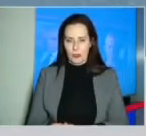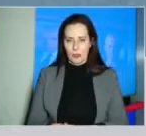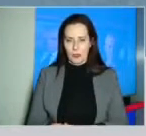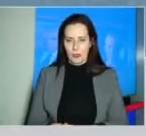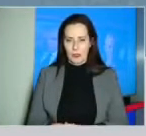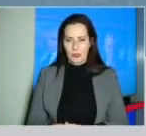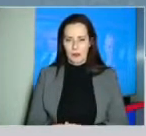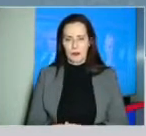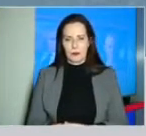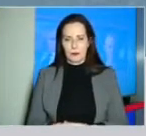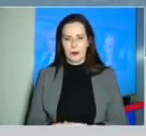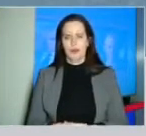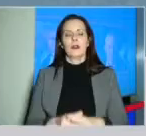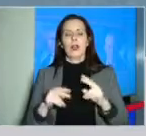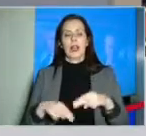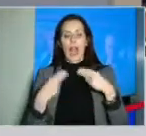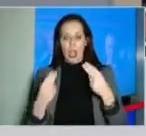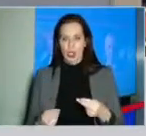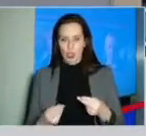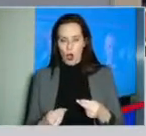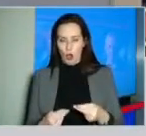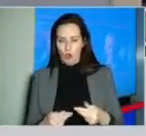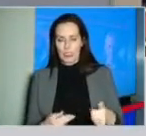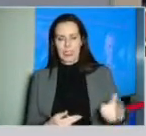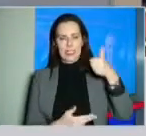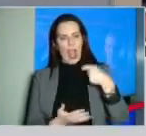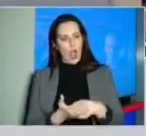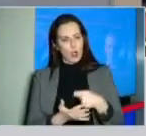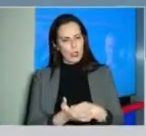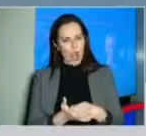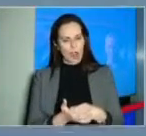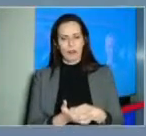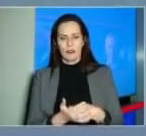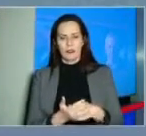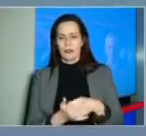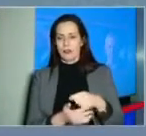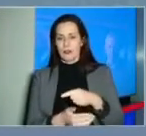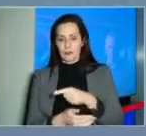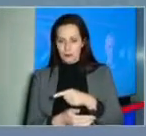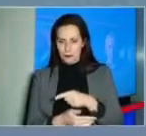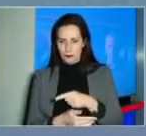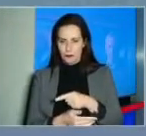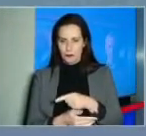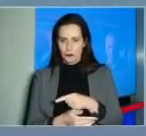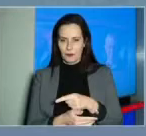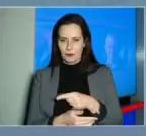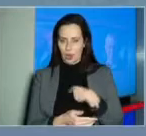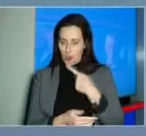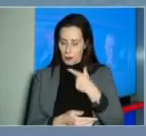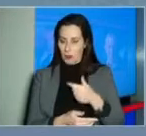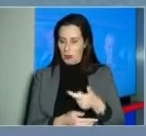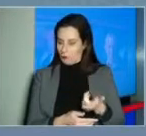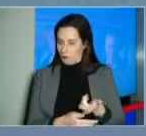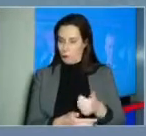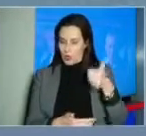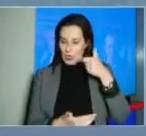אז נחזור פה לענייני כחלון, דיברנו על כחלון, ומיקי זוהר אומר, אני קורא לכחלון